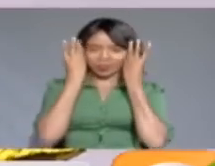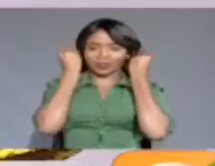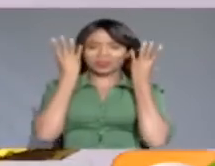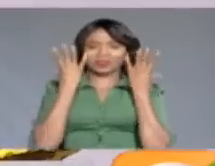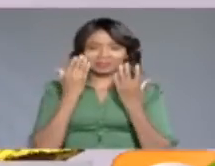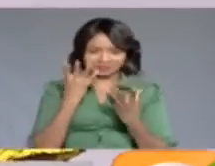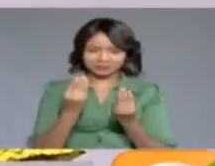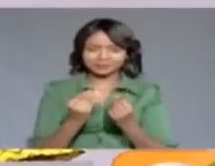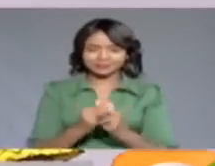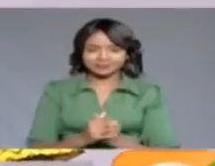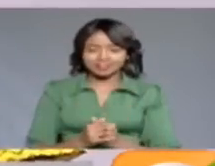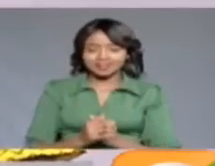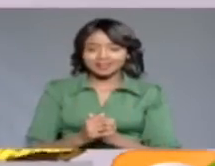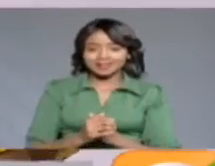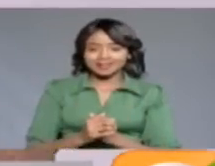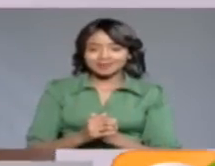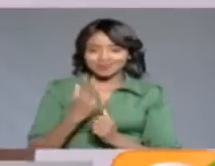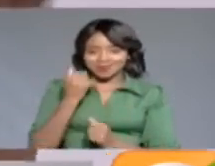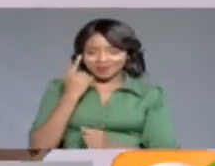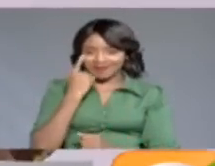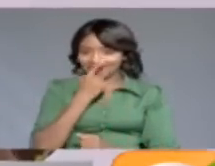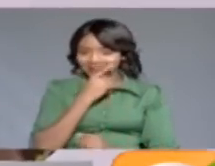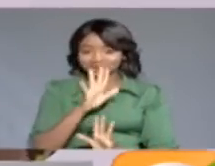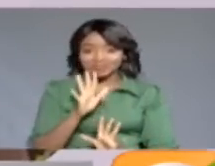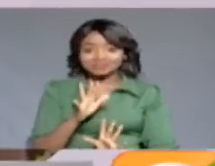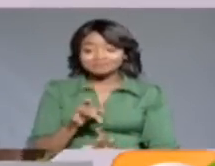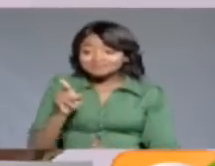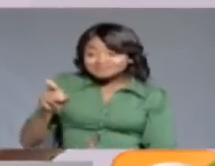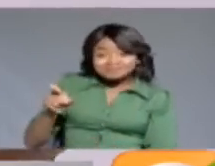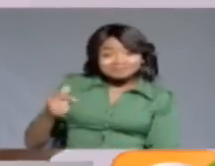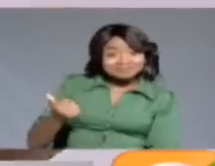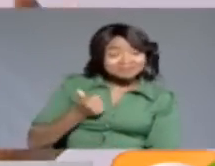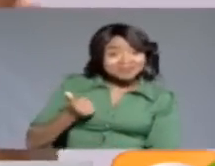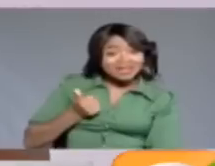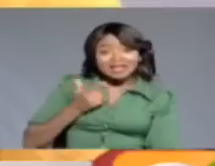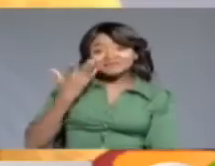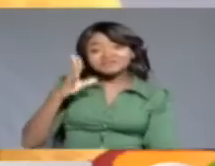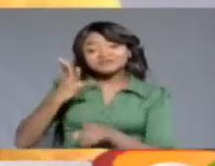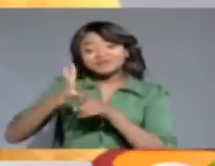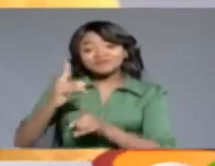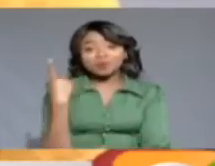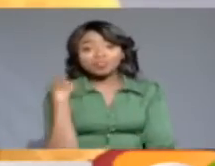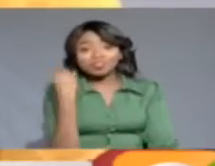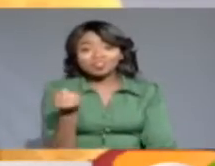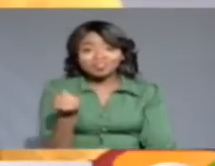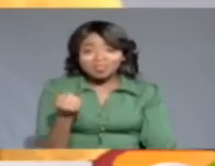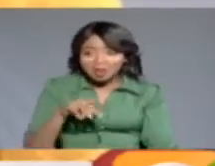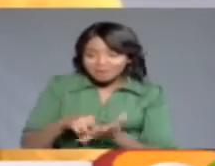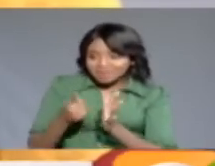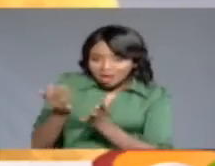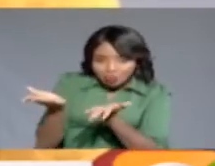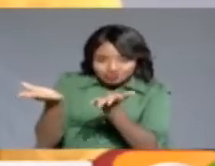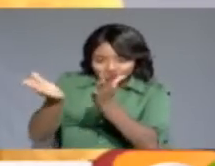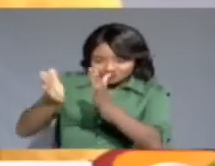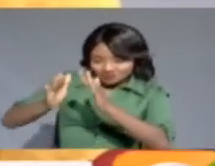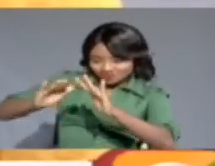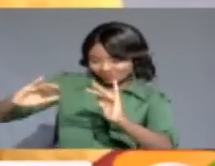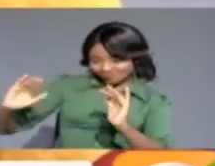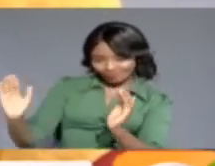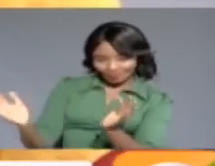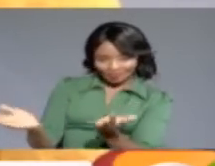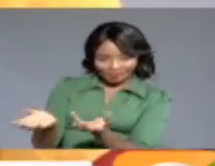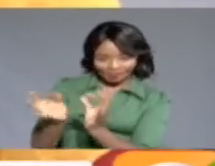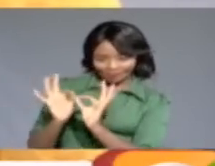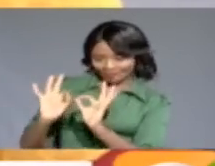sana, hususan akitumia macho yake. Huyu ni mtoto ambaye amemaliza form 4. Mtoto aliyomaliza form 4 kimwangalia ndio umbo lake huwa ni zuri zaidi,